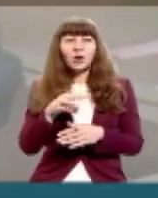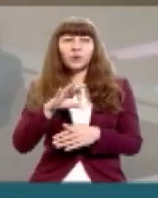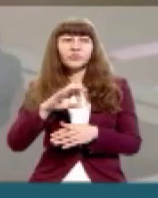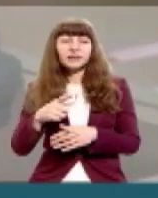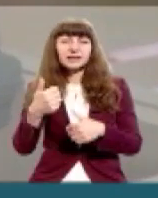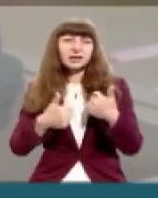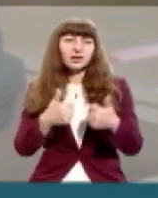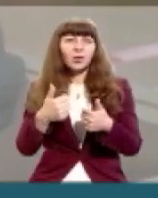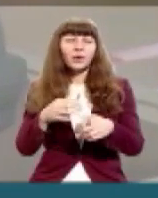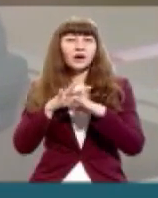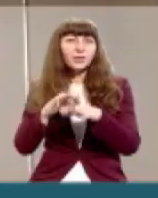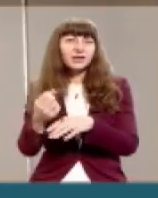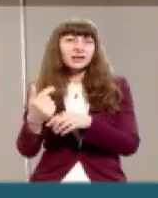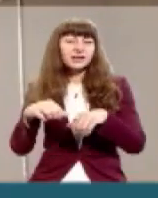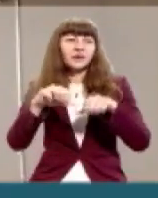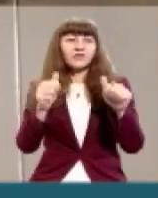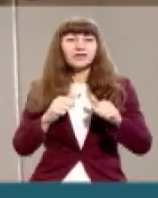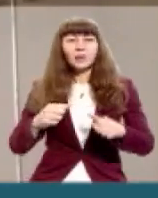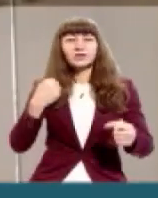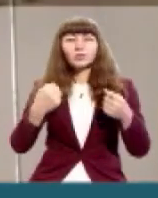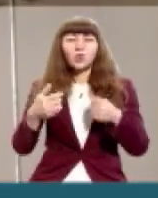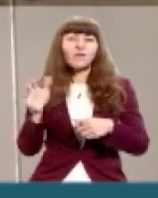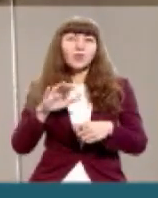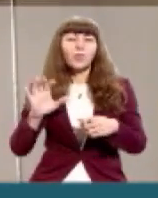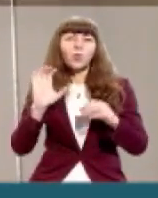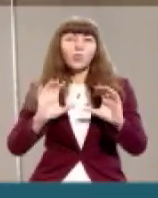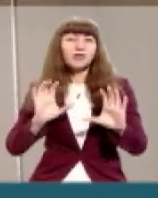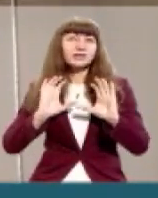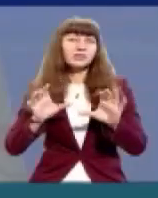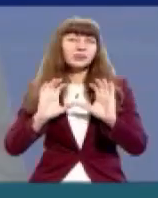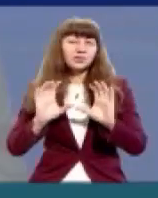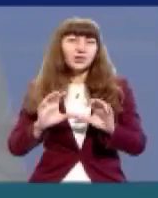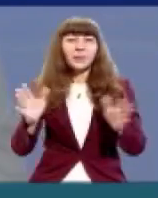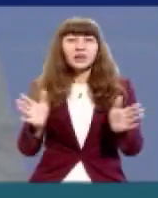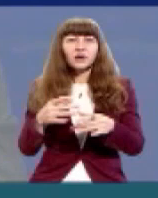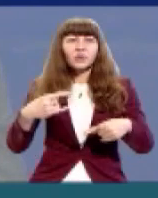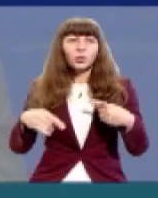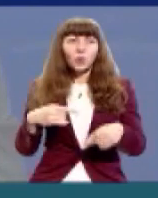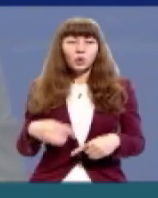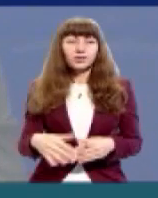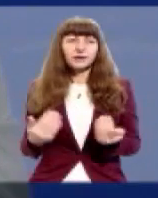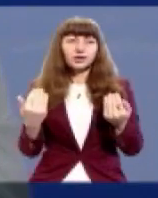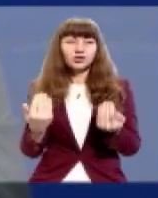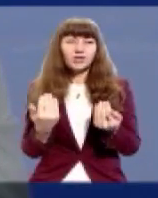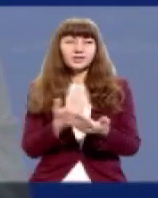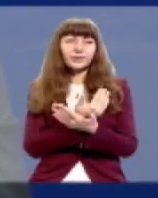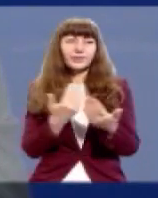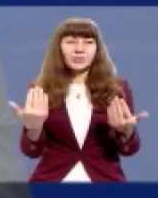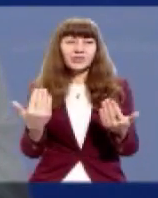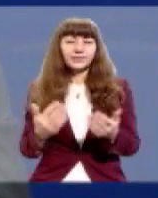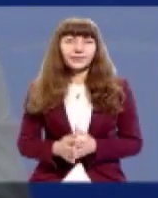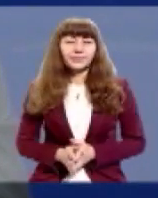3 миллионов тенге. Соревнования пройдут по нескольким видам спорта – волейбол, баскетбол и мини-футбол. Сейчас уже мы